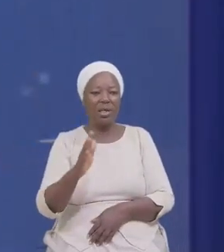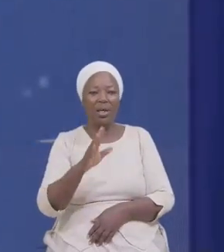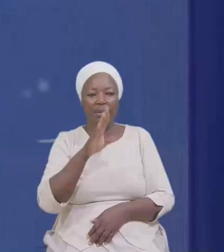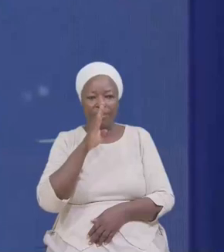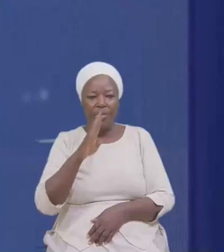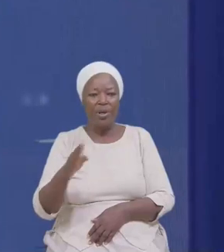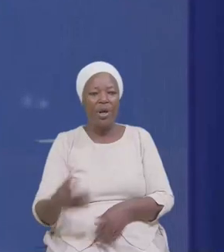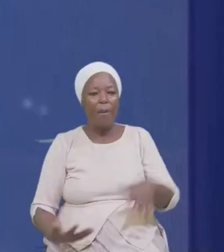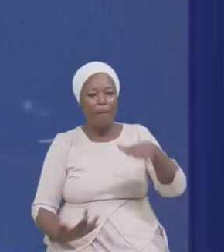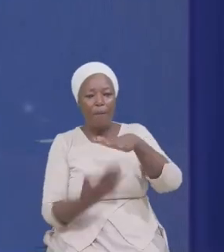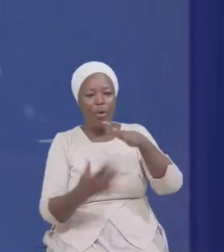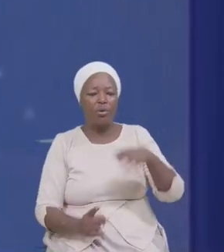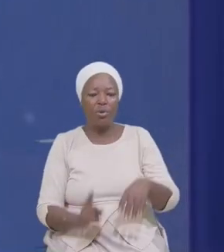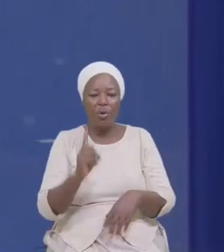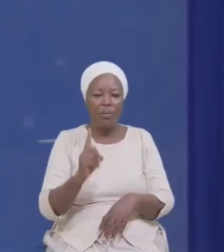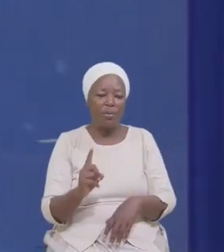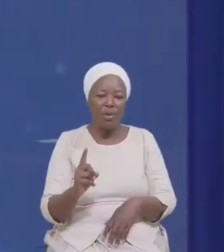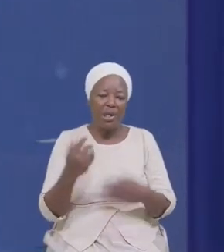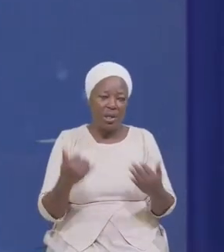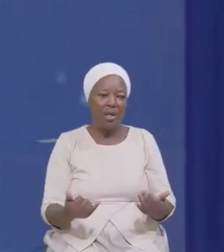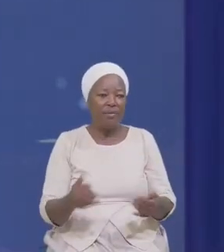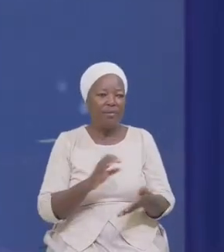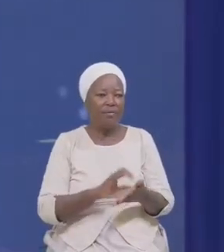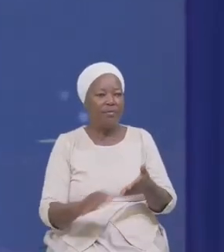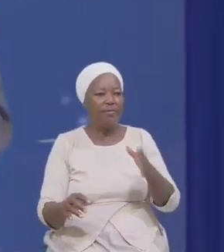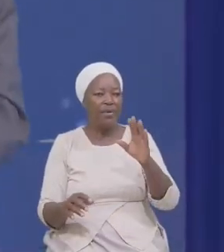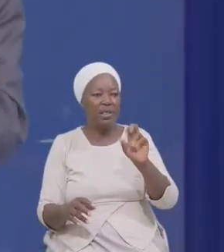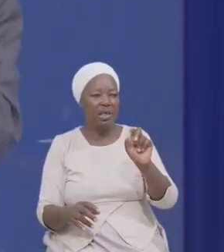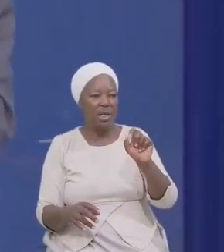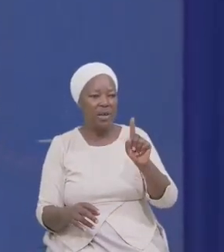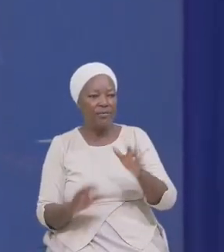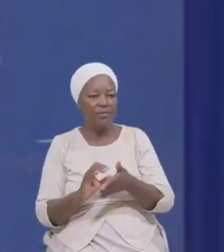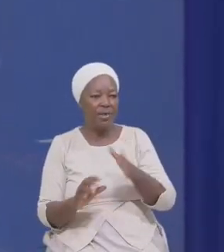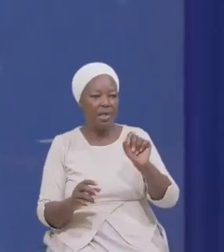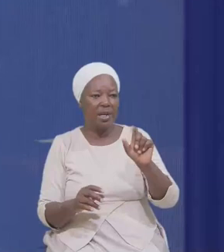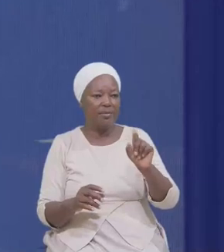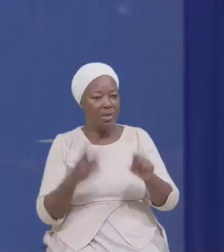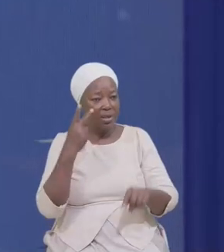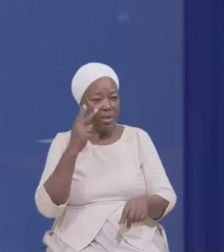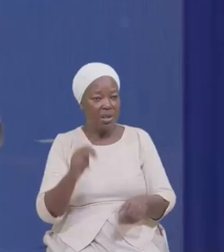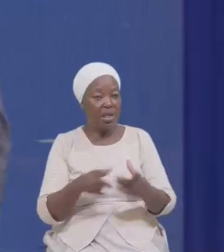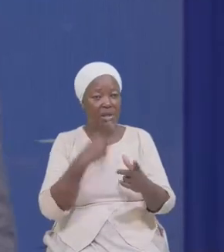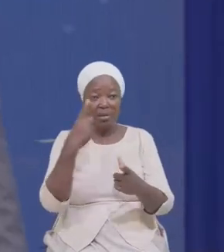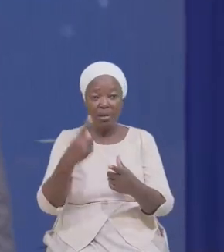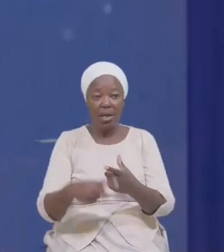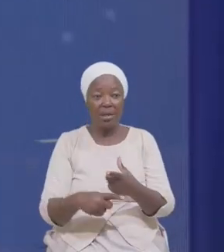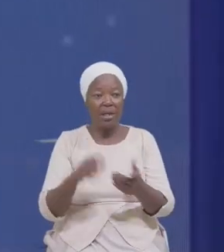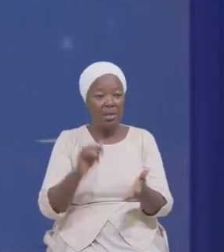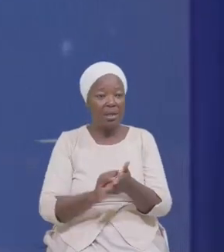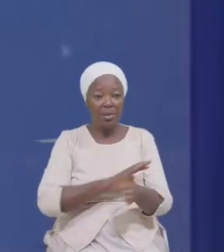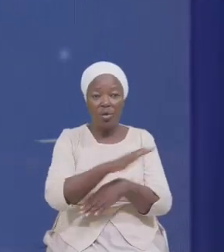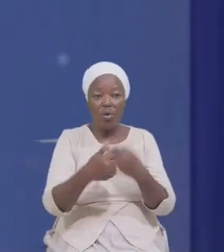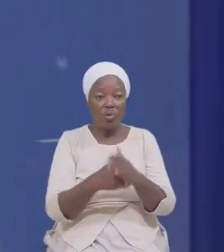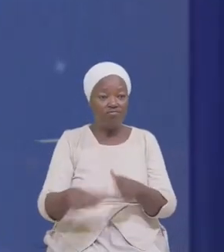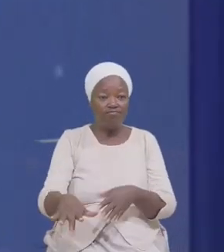11. Puisque donc toutes ces choses doivent se dissoudre, qu'elles ne doivent pas être la